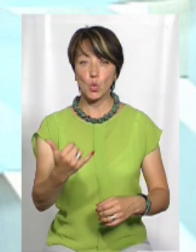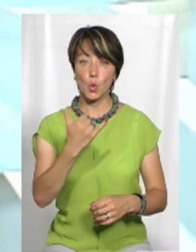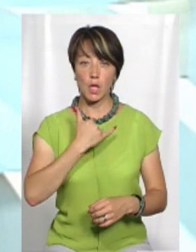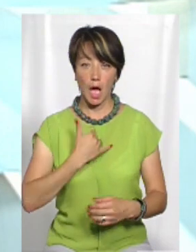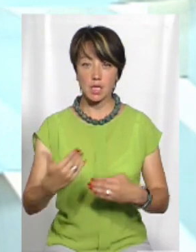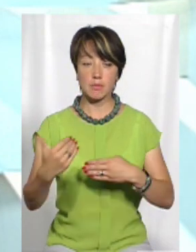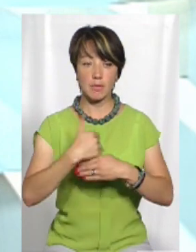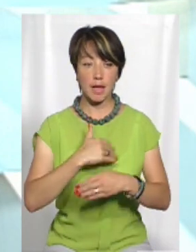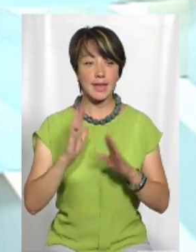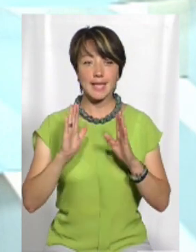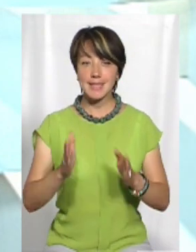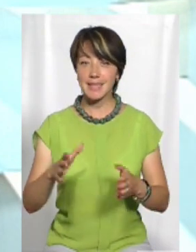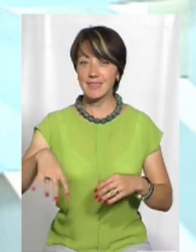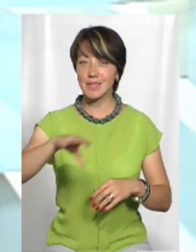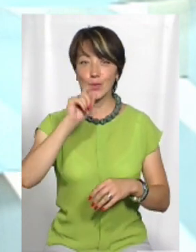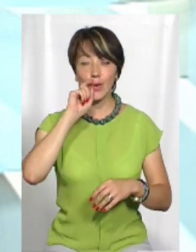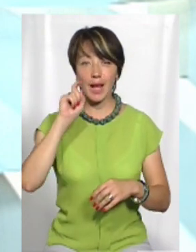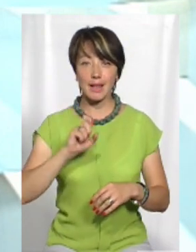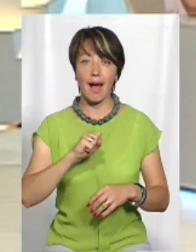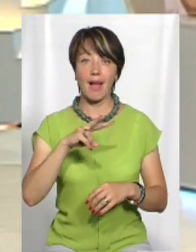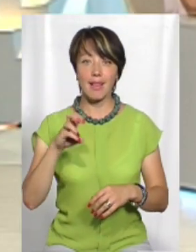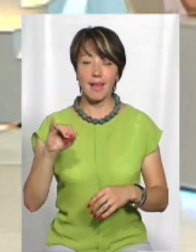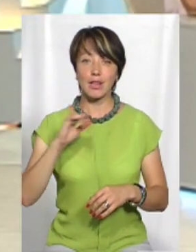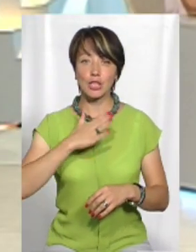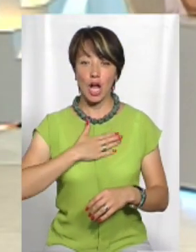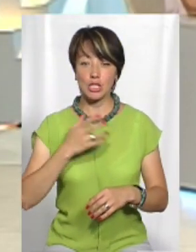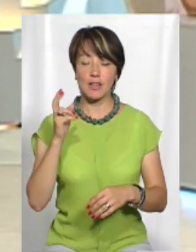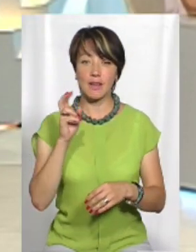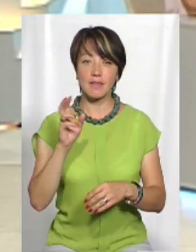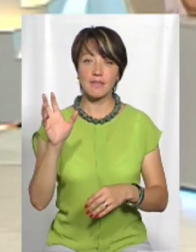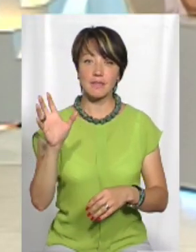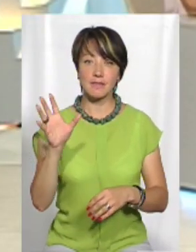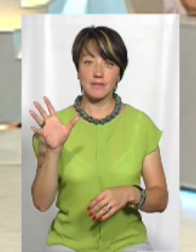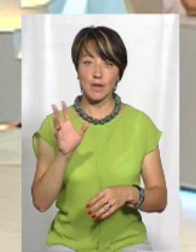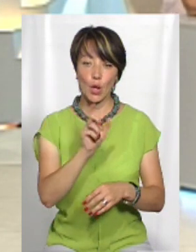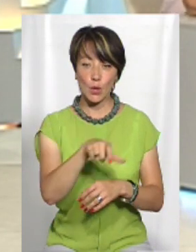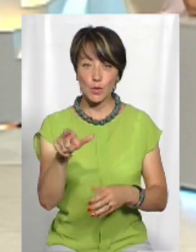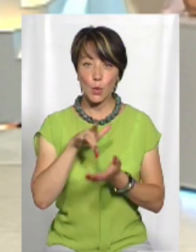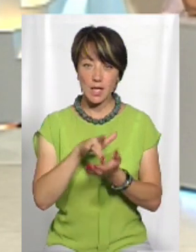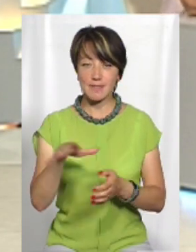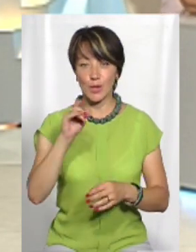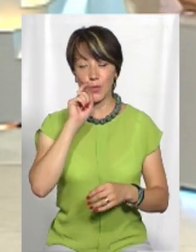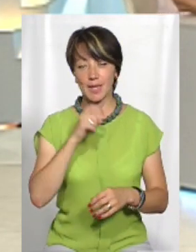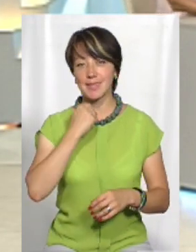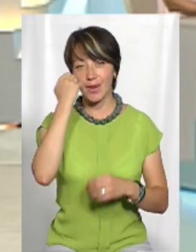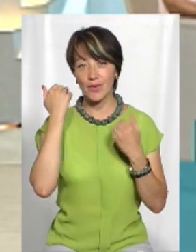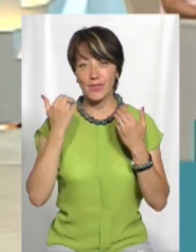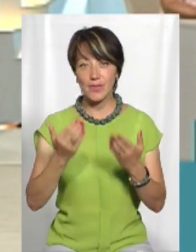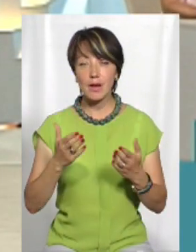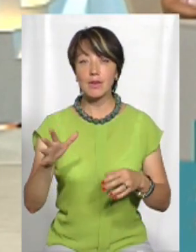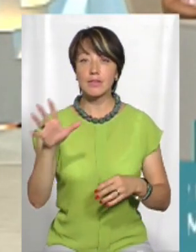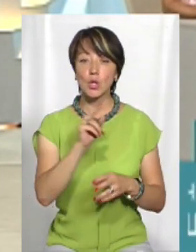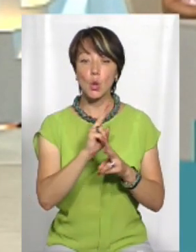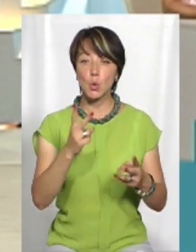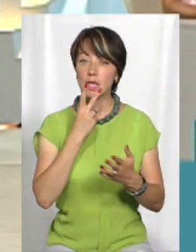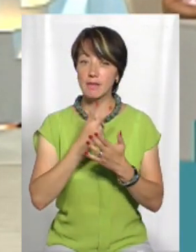будуть їхати не тільки лицарі з усієї України, а й наші відвідувачі з усієї України. Я вам дякую, пане Олеже. Дякую усіх,